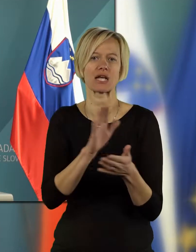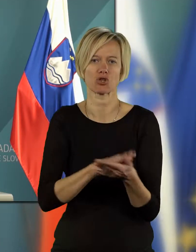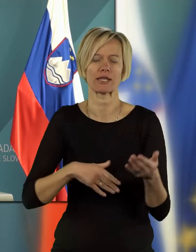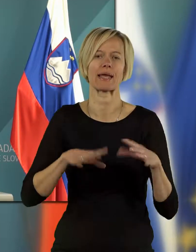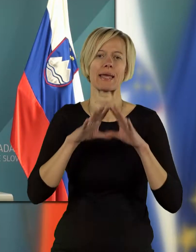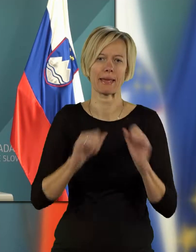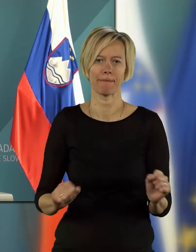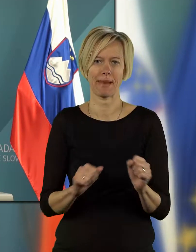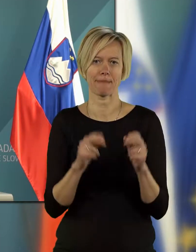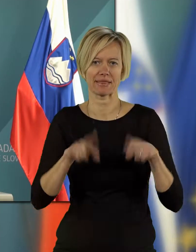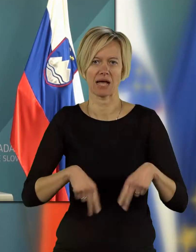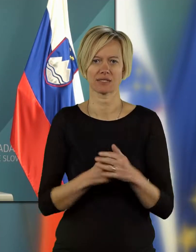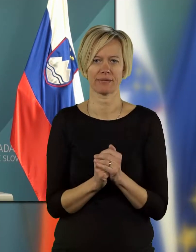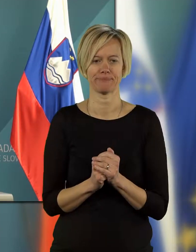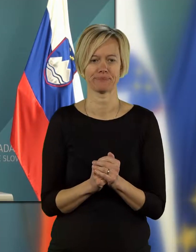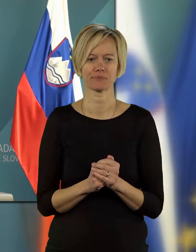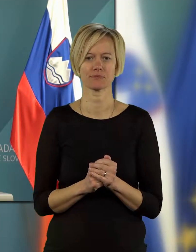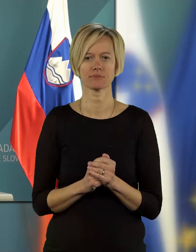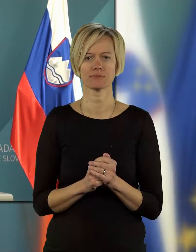implementacije.